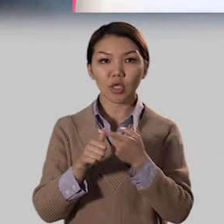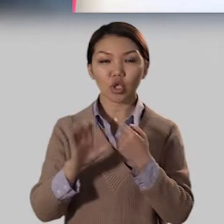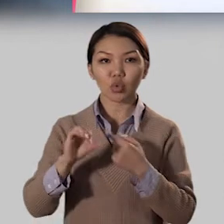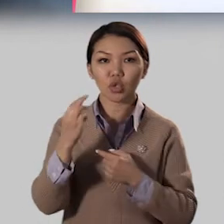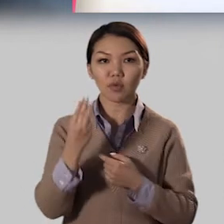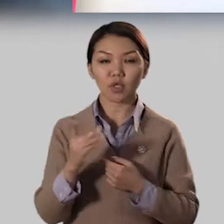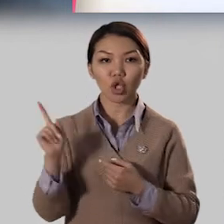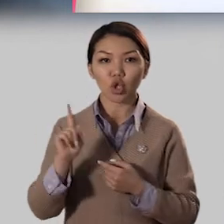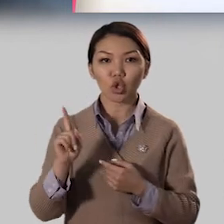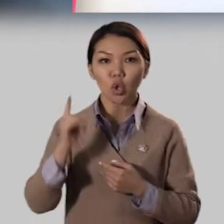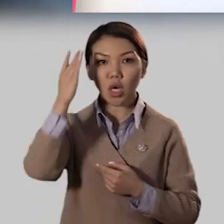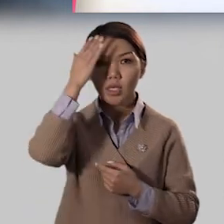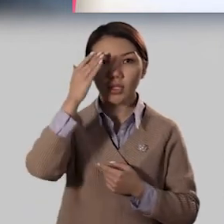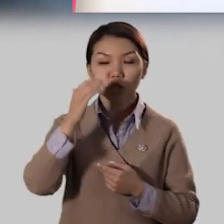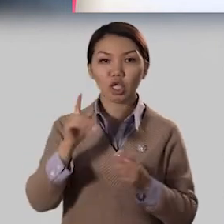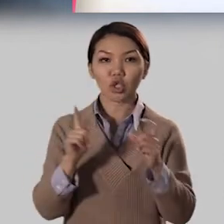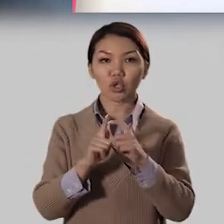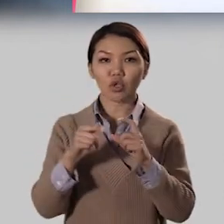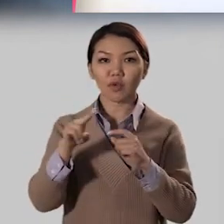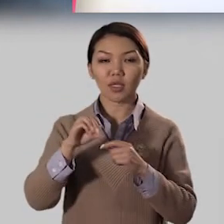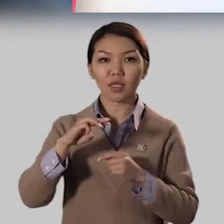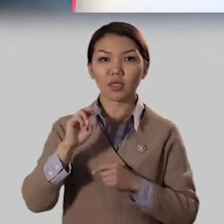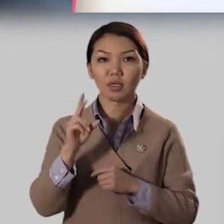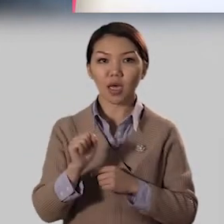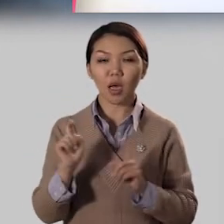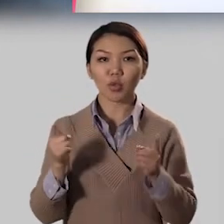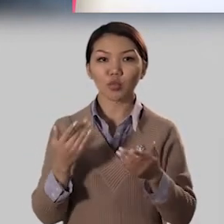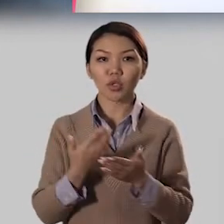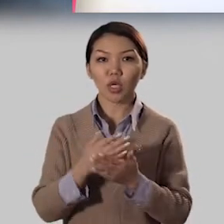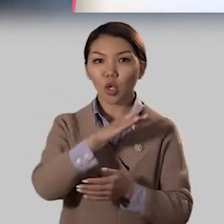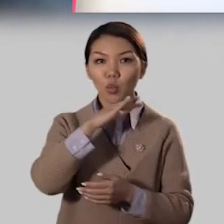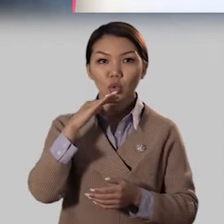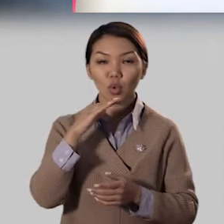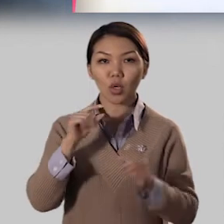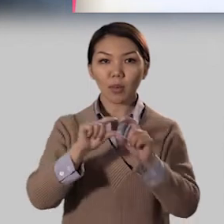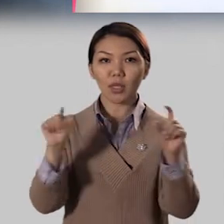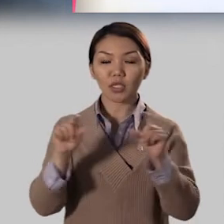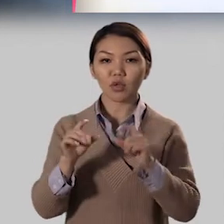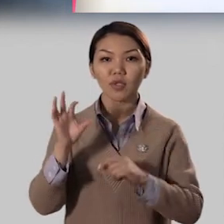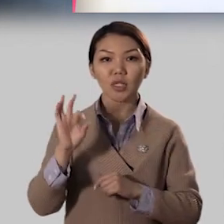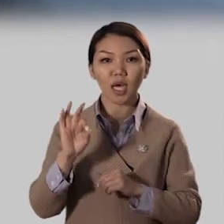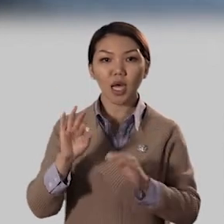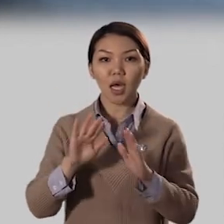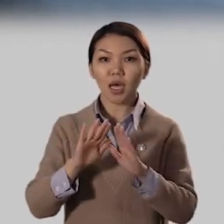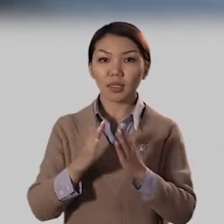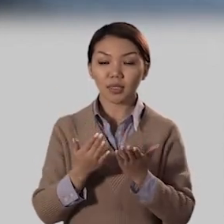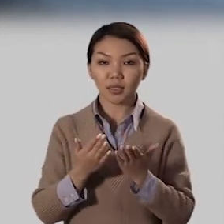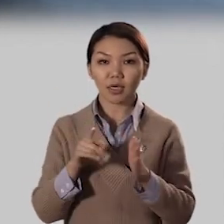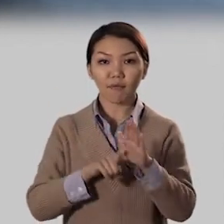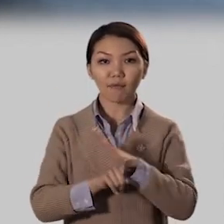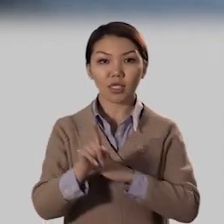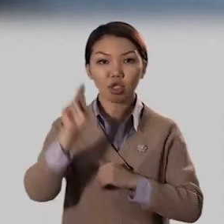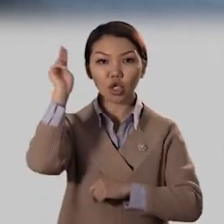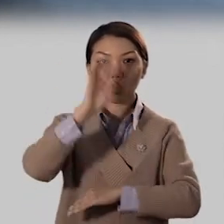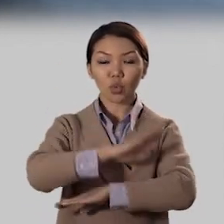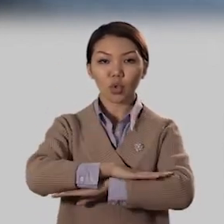слова датка почему так много пословиц о книге в начале